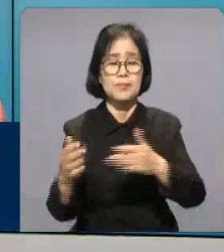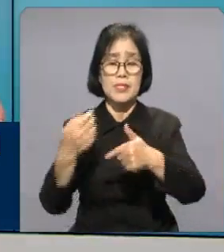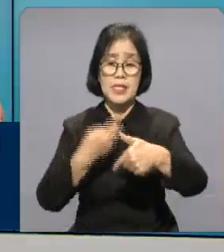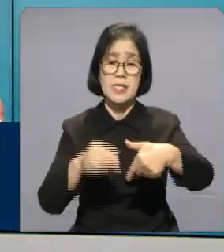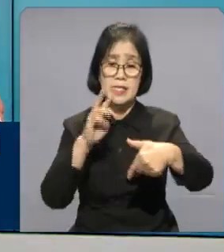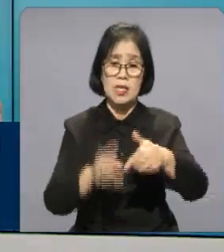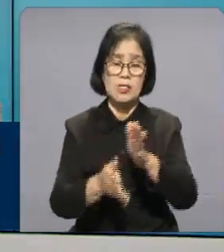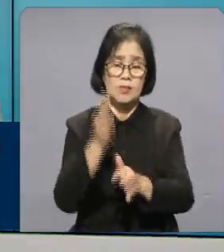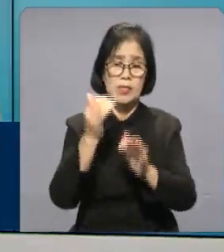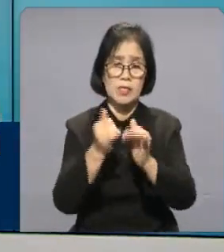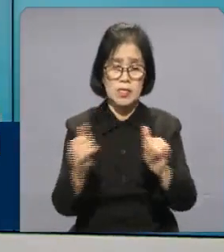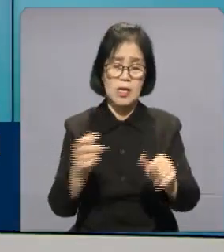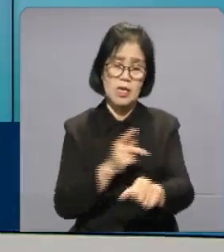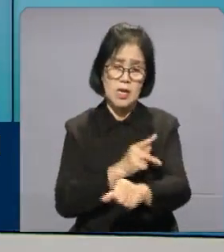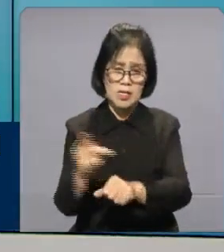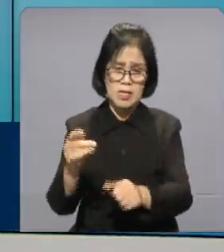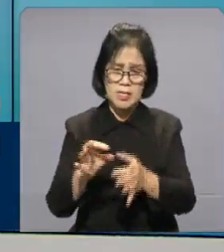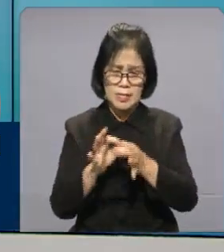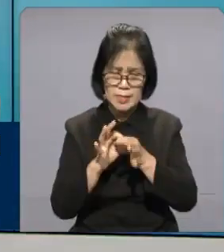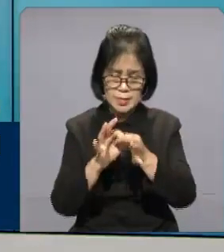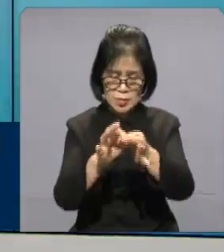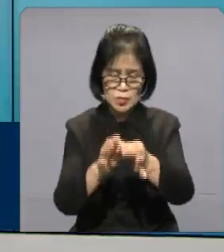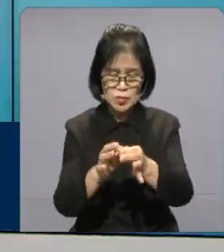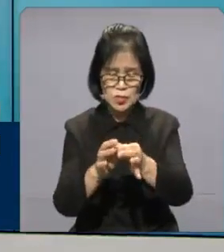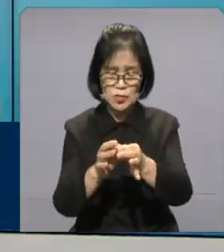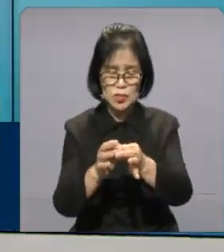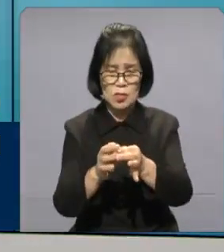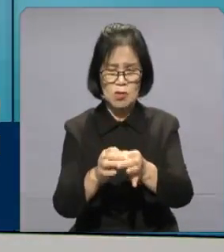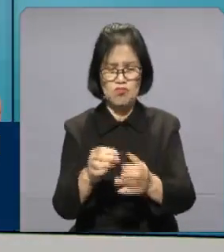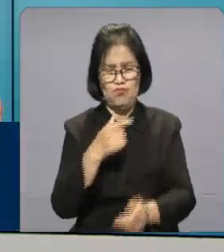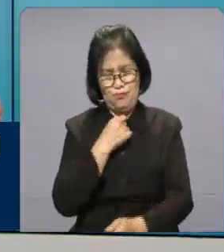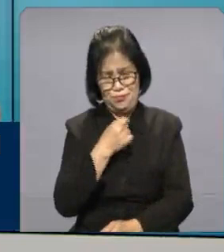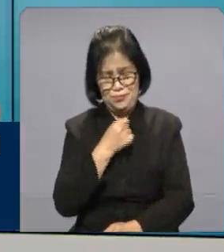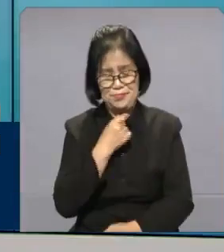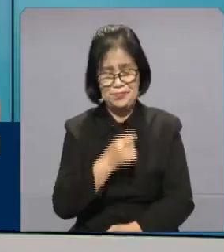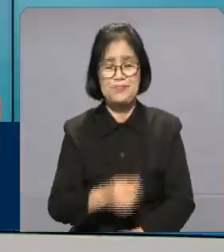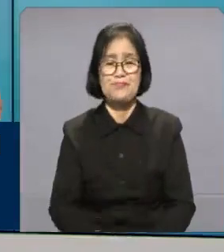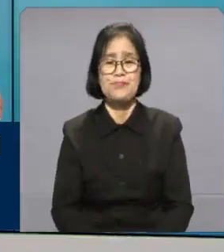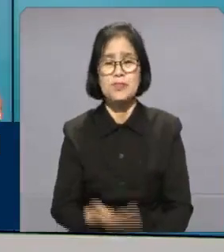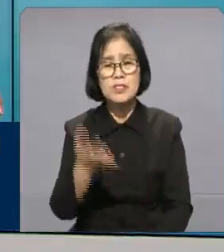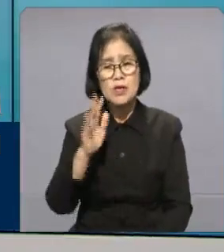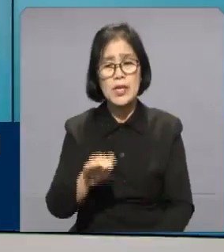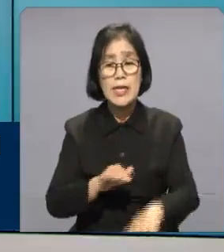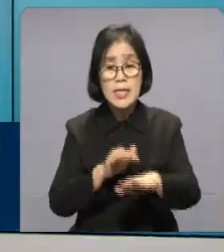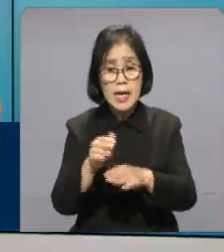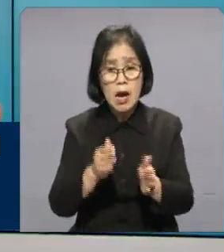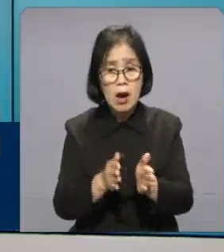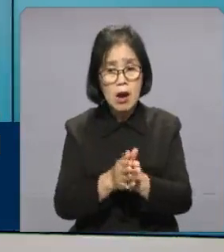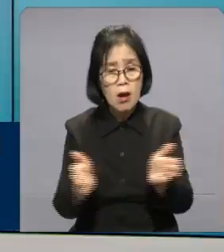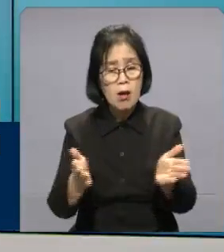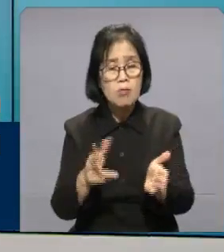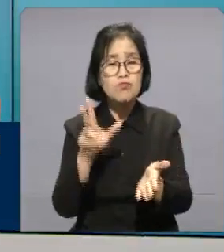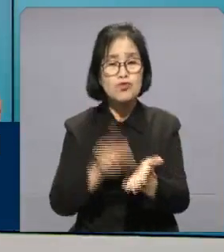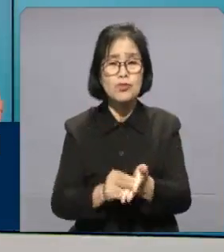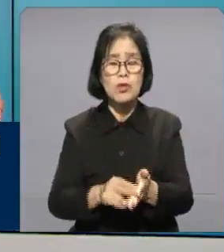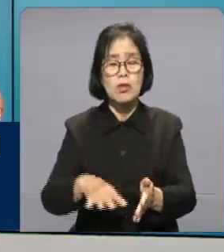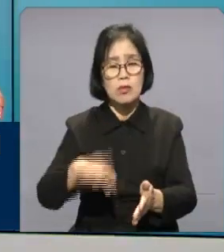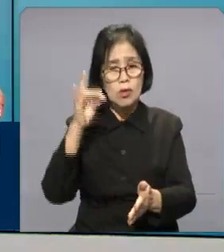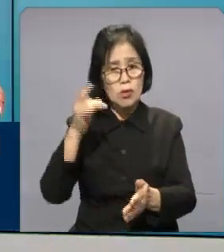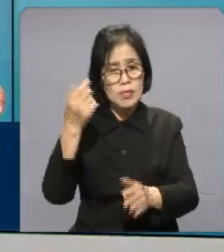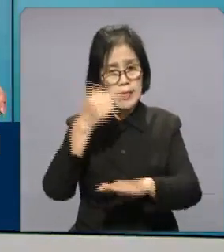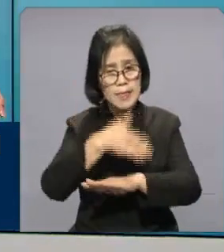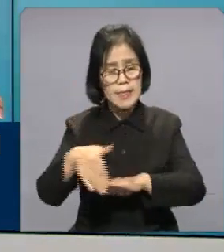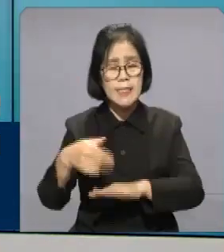인천 시민들에게 KTX 직통 연결은 숙원 사업 중에 하나입니다. 그런데 차량 공급 문제로 당초 예정됐던